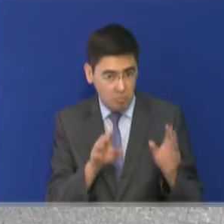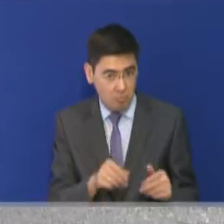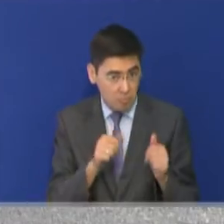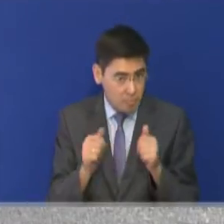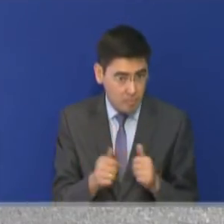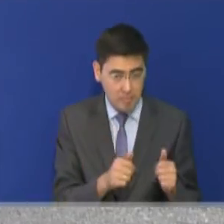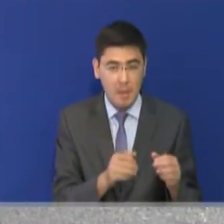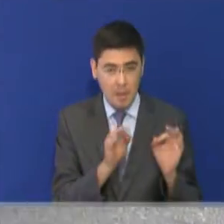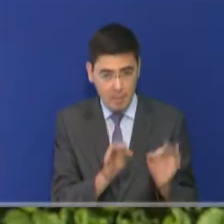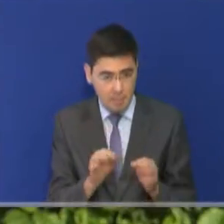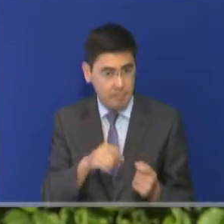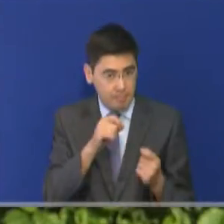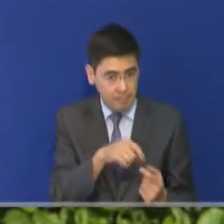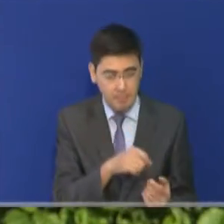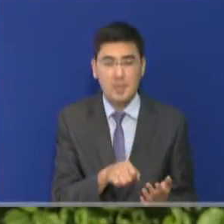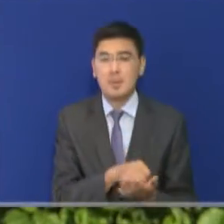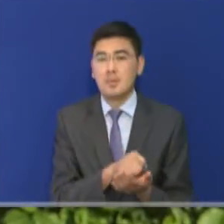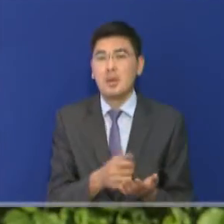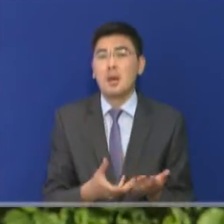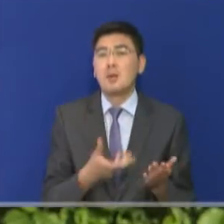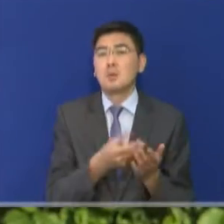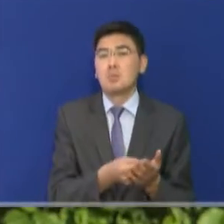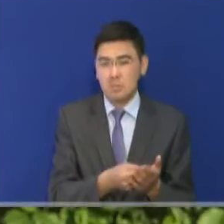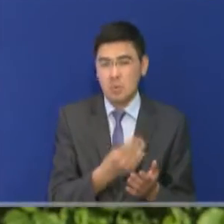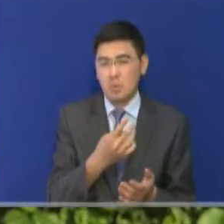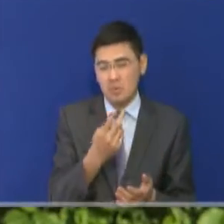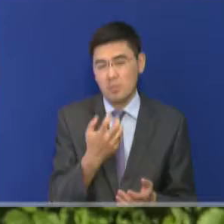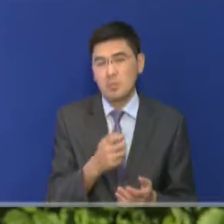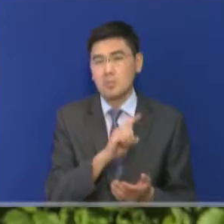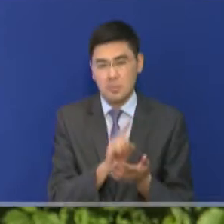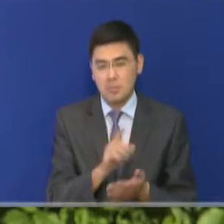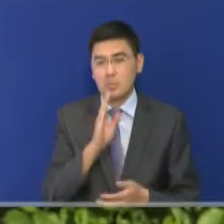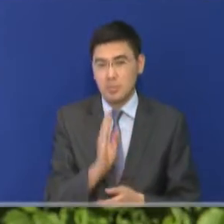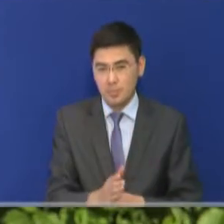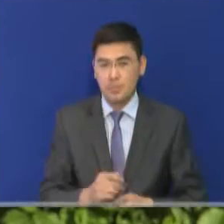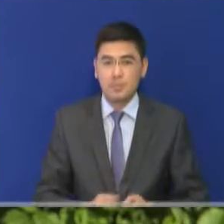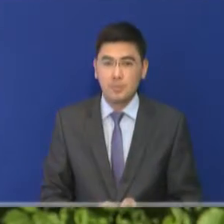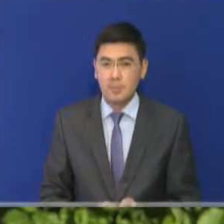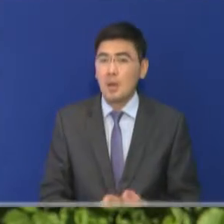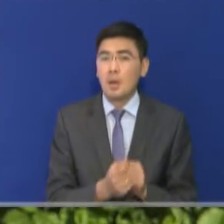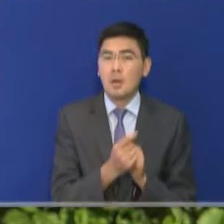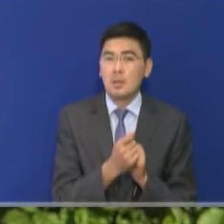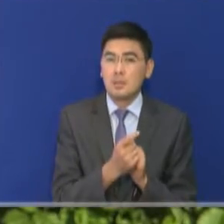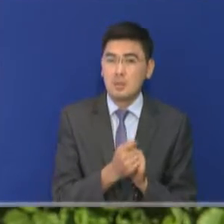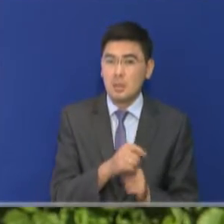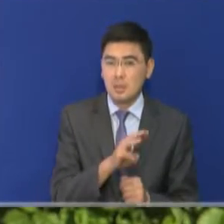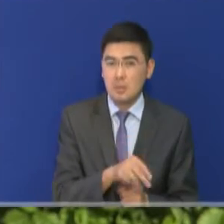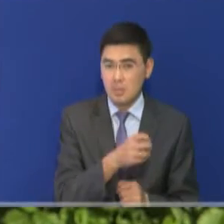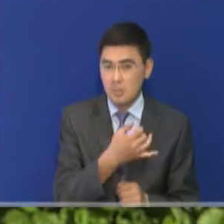и пособия выплачены. Социальная поддержка была введена именно на период ЧП. С 11